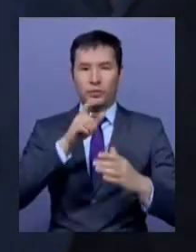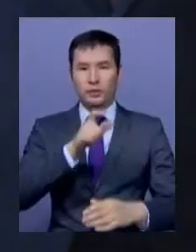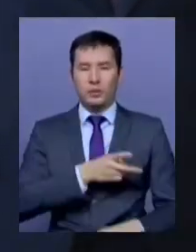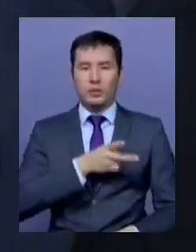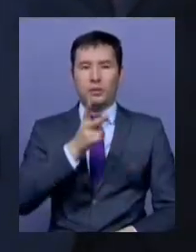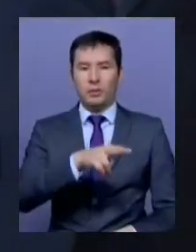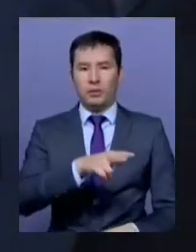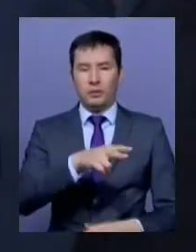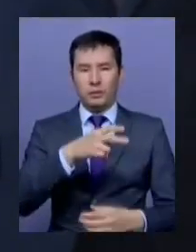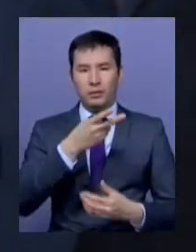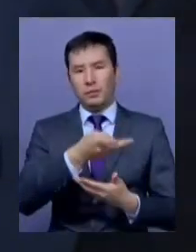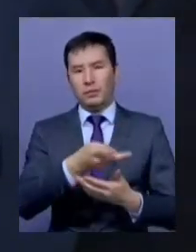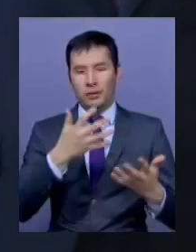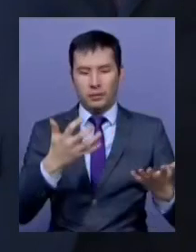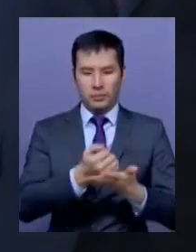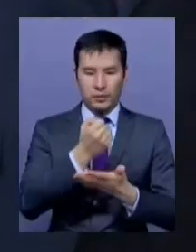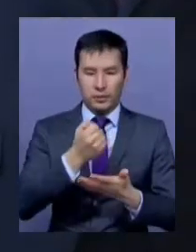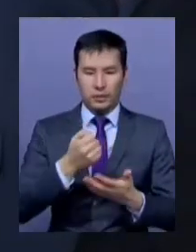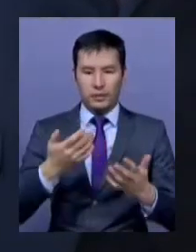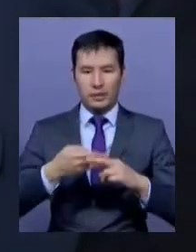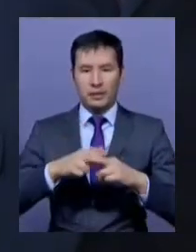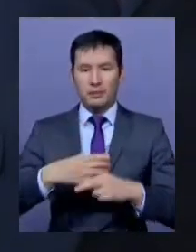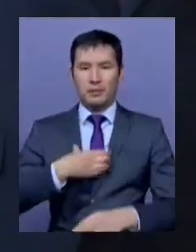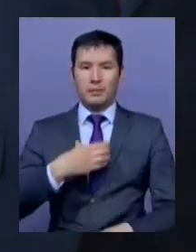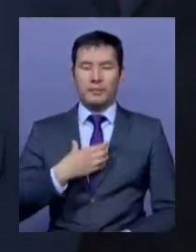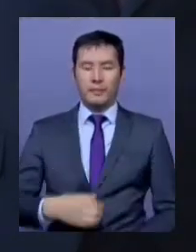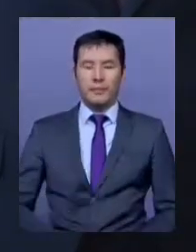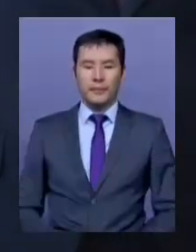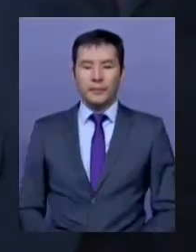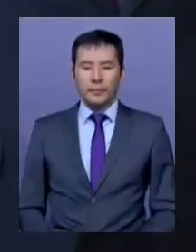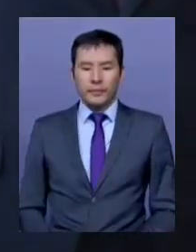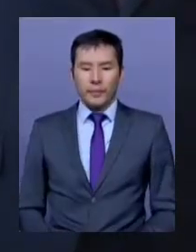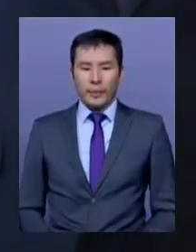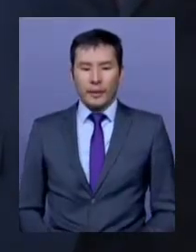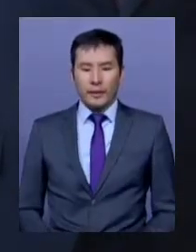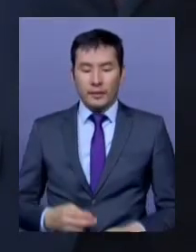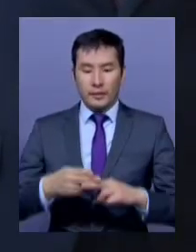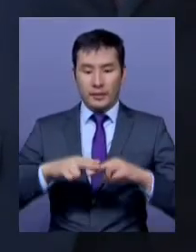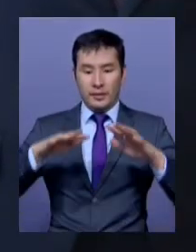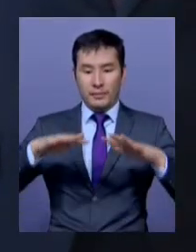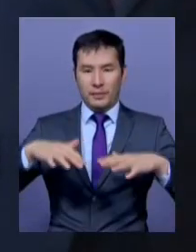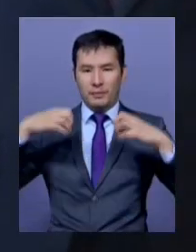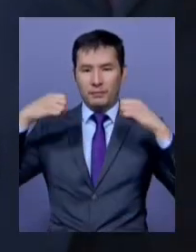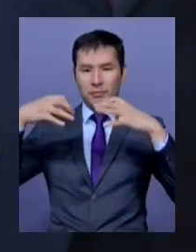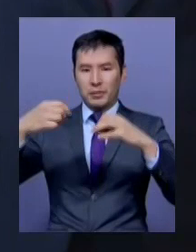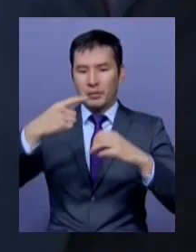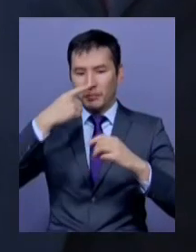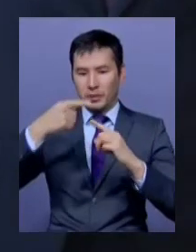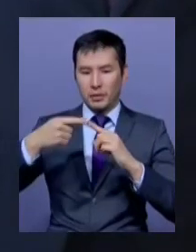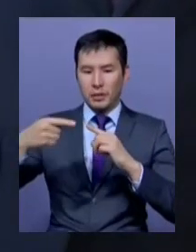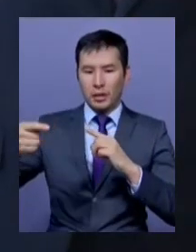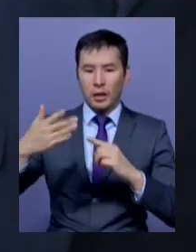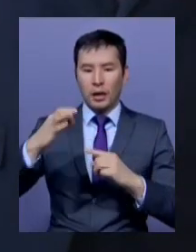Нарықты монополистерден тазалау керек. Барлық лайықты кәсіпкерлердің біздің нарыққа еніп еркін жұмыс істеуіне мүмкіндік беру қажет. Сонда